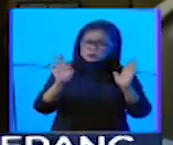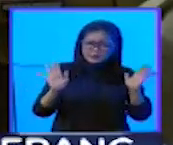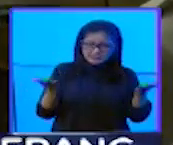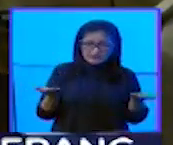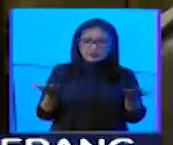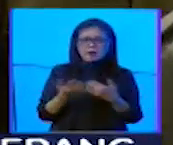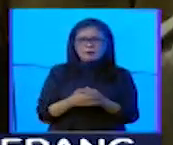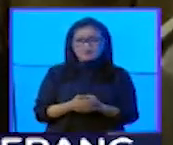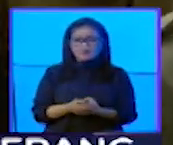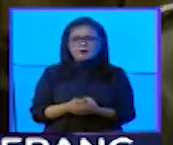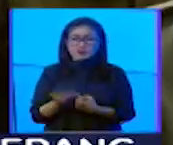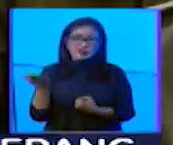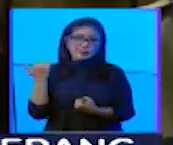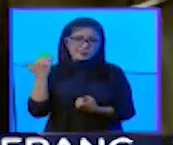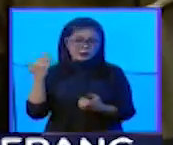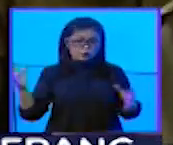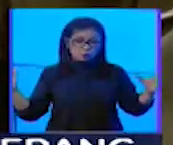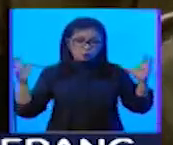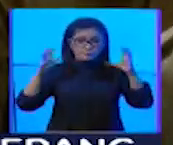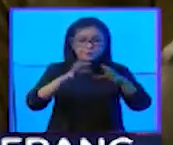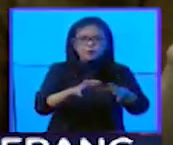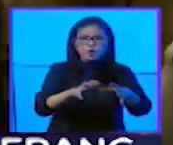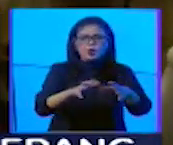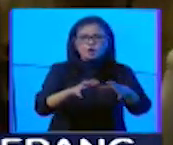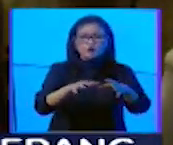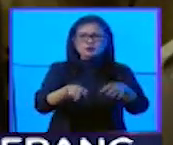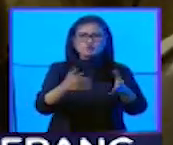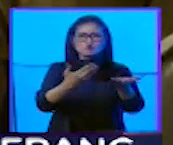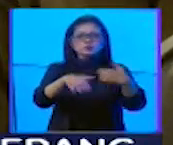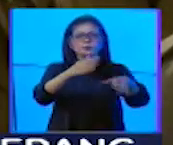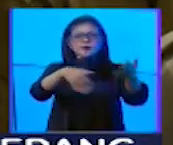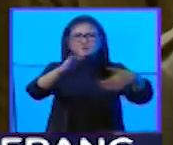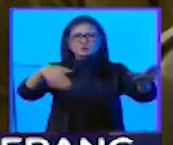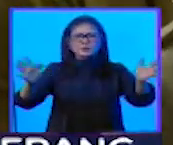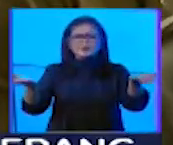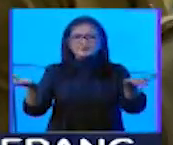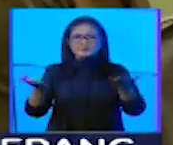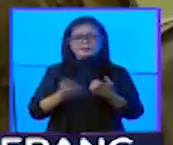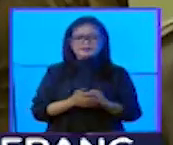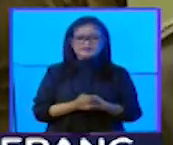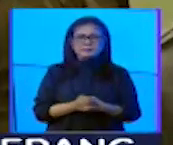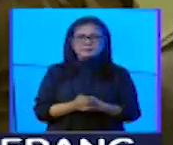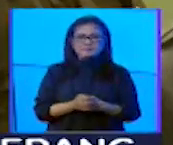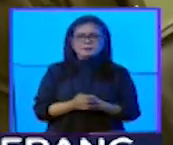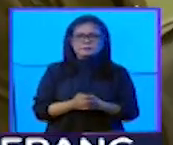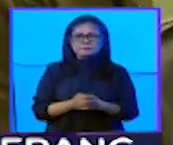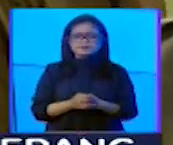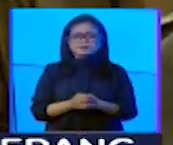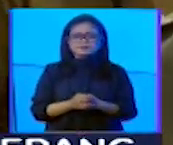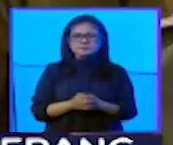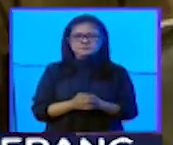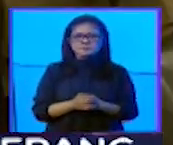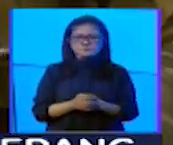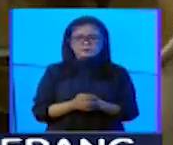Kepada massa yang di luar masjid, kita lakukan pembubaran, bertiga juga, ada videonya. Ya, bertiga melakukan bahwa telah terjadi